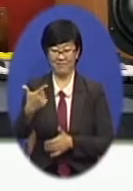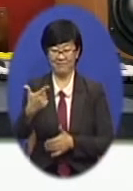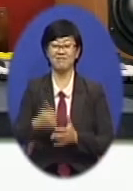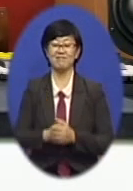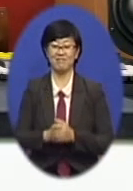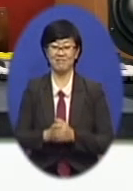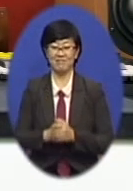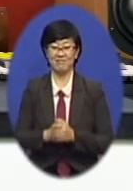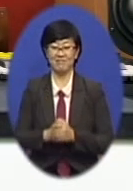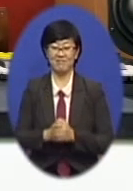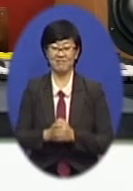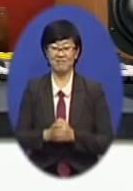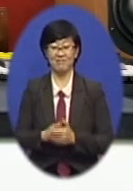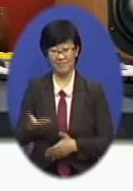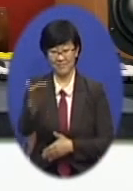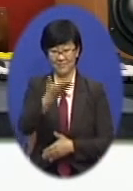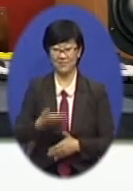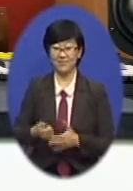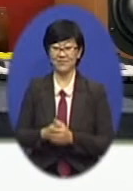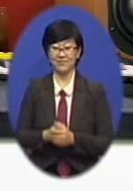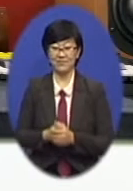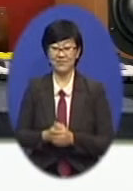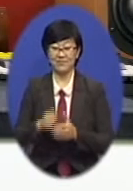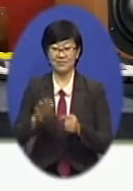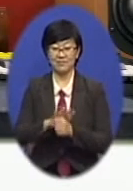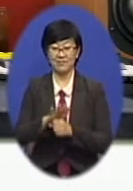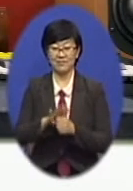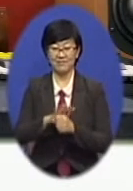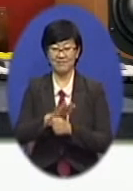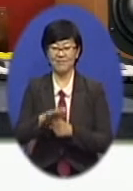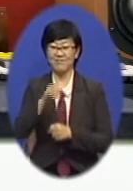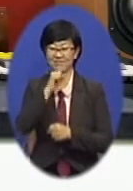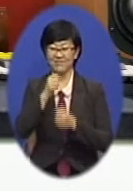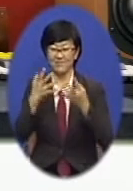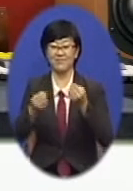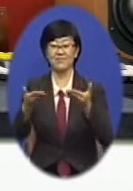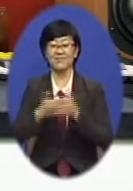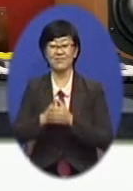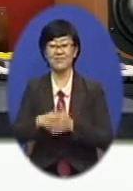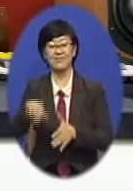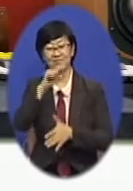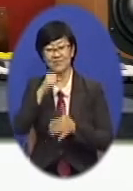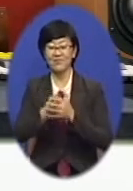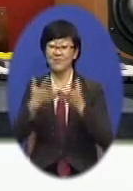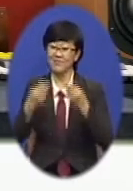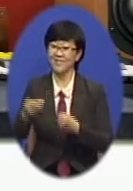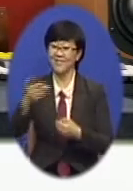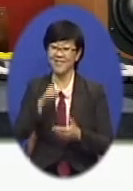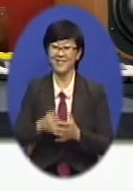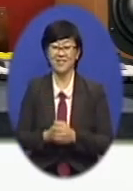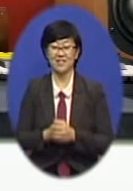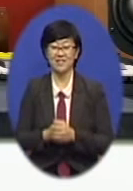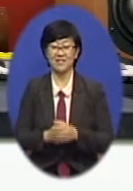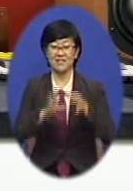116표. 예. 야. 시청자 여러분들이 이 사랑 점수를 많이 주시네요. 네, 오늘 아주 점수를 후하게 주십니다.